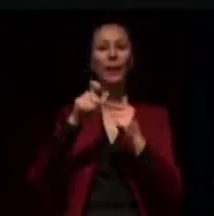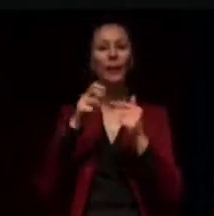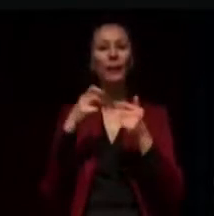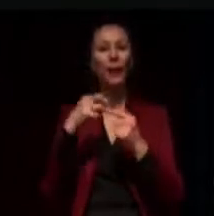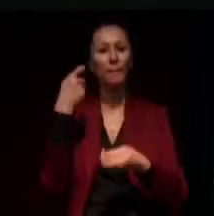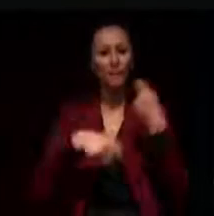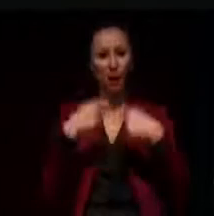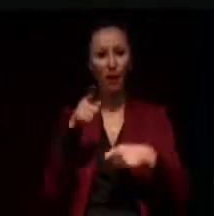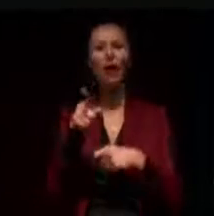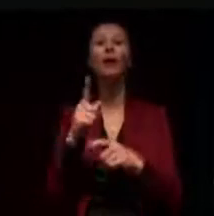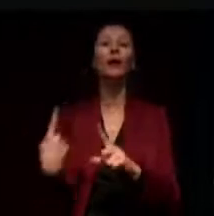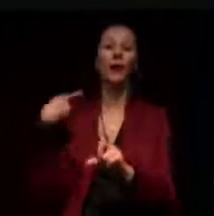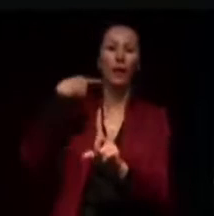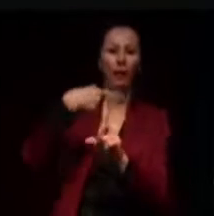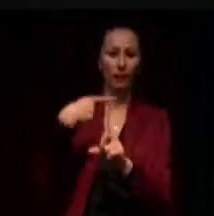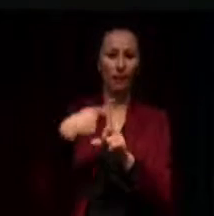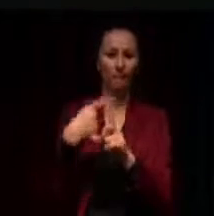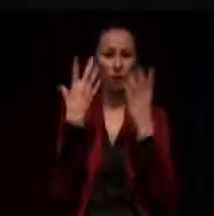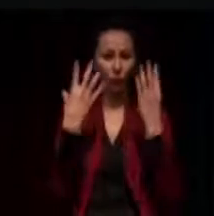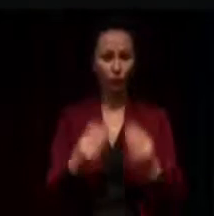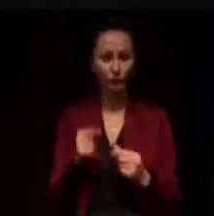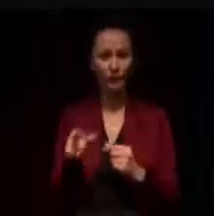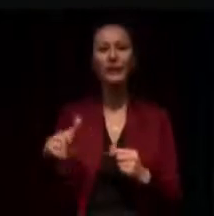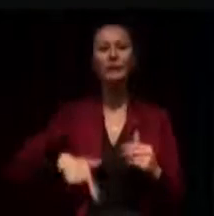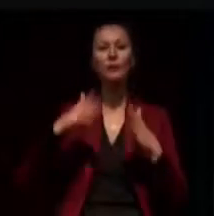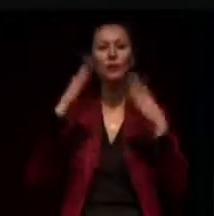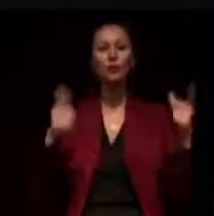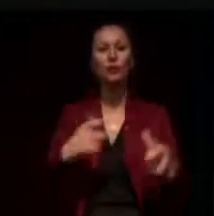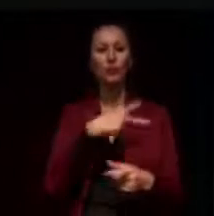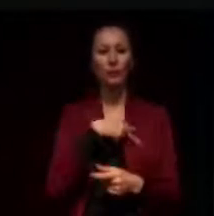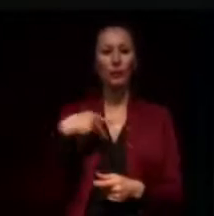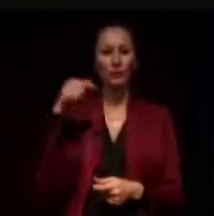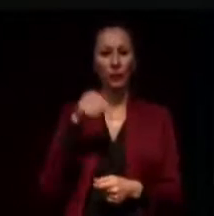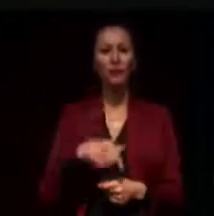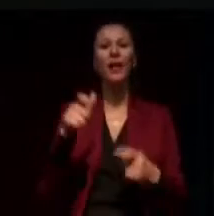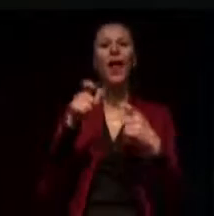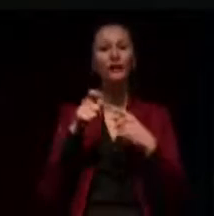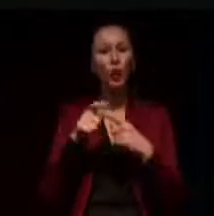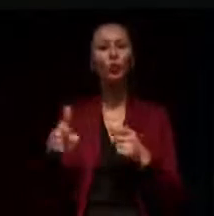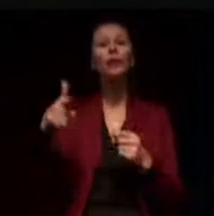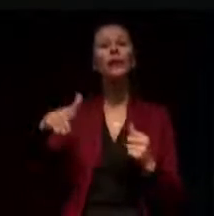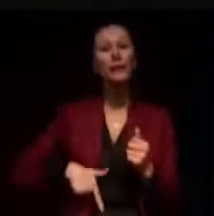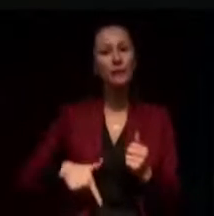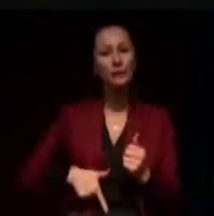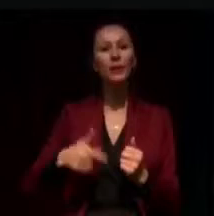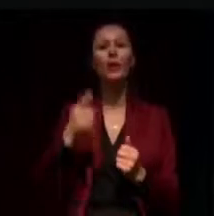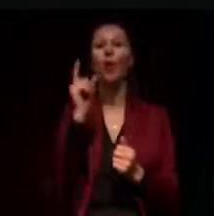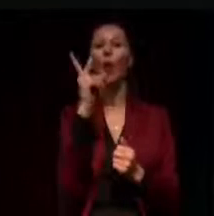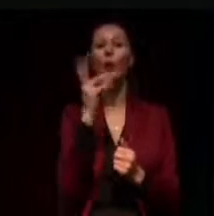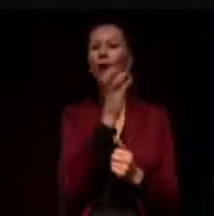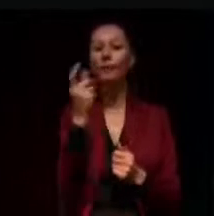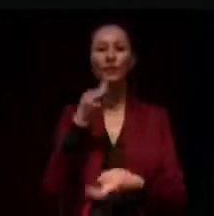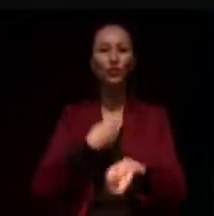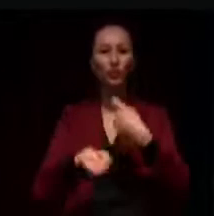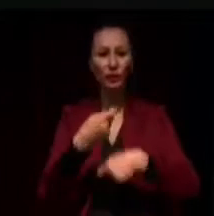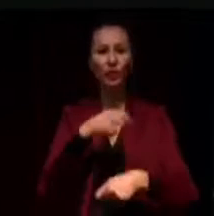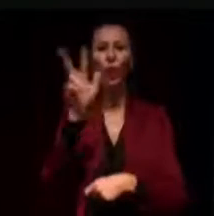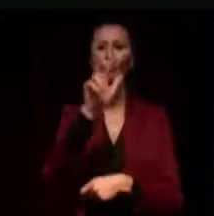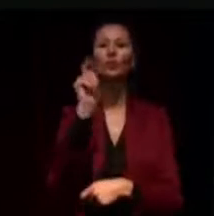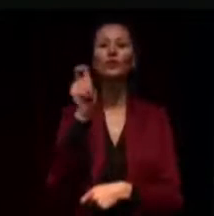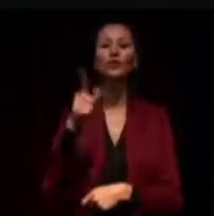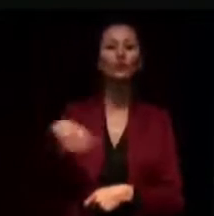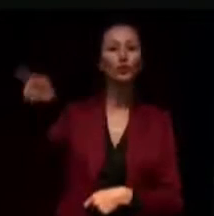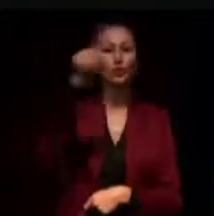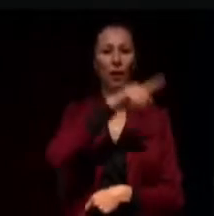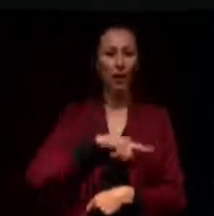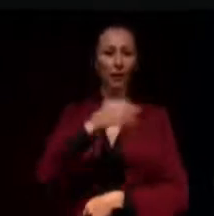bu hesaba ilave edilir. İzmir Büyükşehir Belediye'miz Esot, İzmir ve 12 adet şirketi ile 30 ilçeye